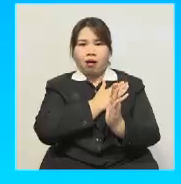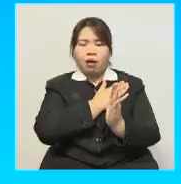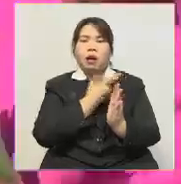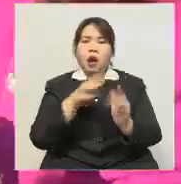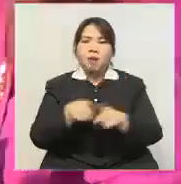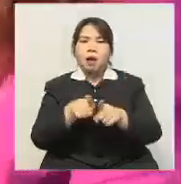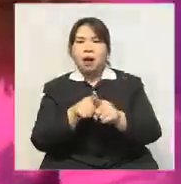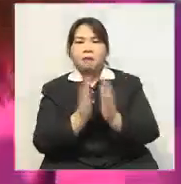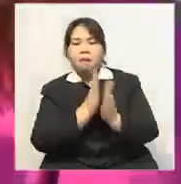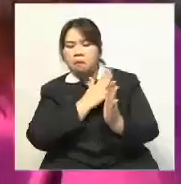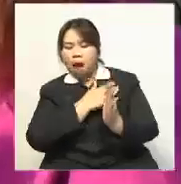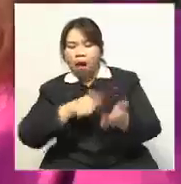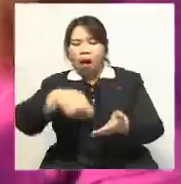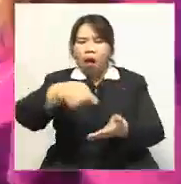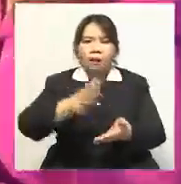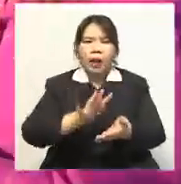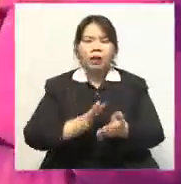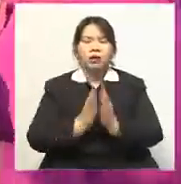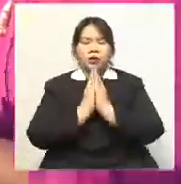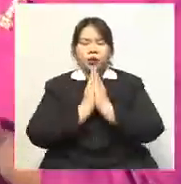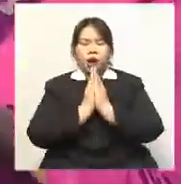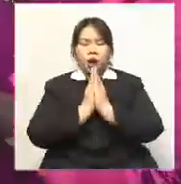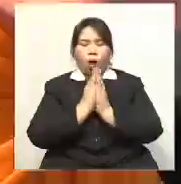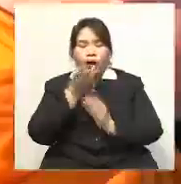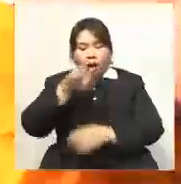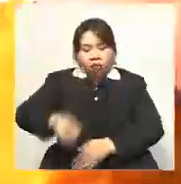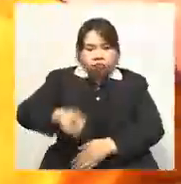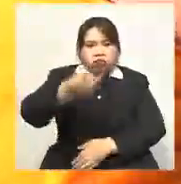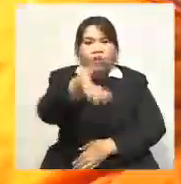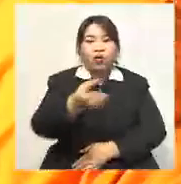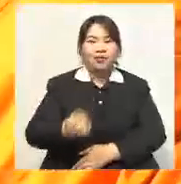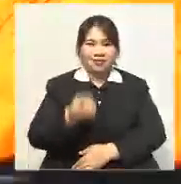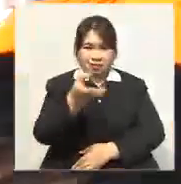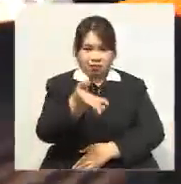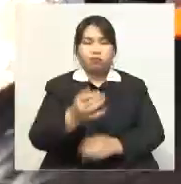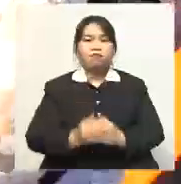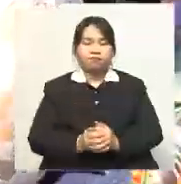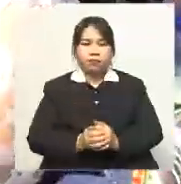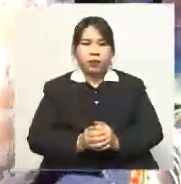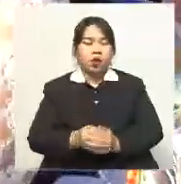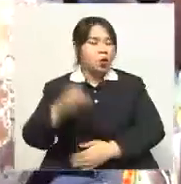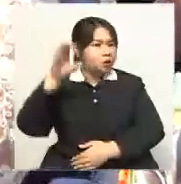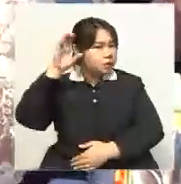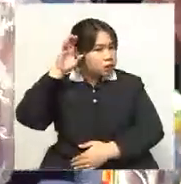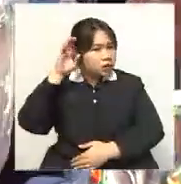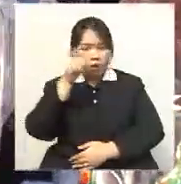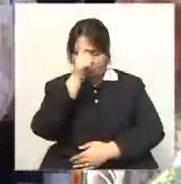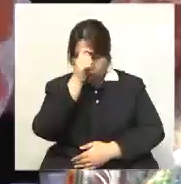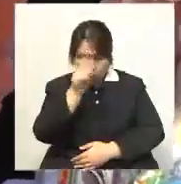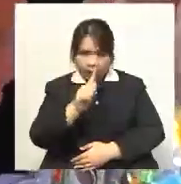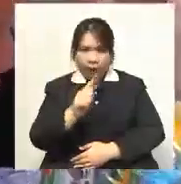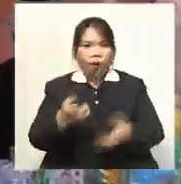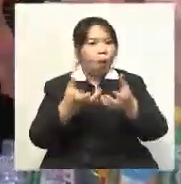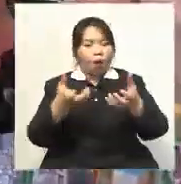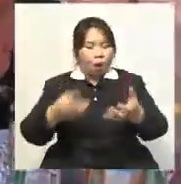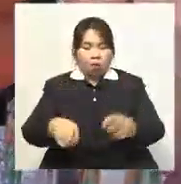ถใส่บาตรถึงตัวพระองค์ได้ก็เลยพากันอธิษฐานแล้วก็โยนใส่บาตรแทนนะคะซึ่งศรัทธาความตั้งใจจริงก็ทำให้อาหารที่โยน